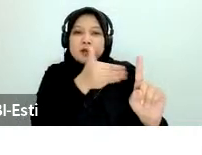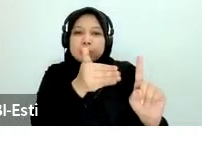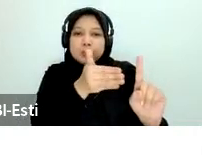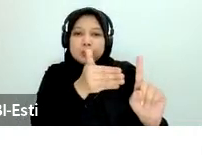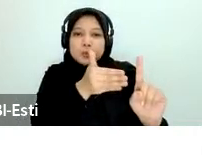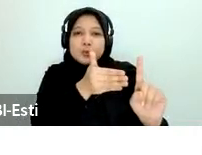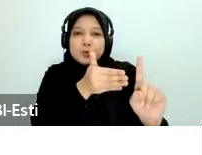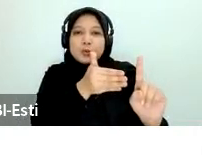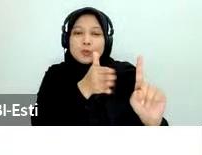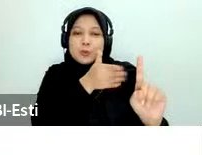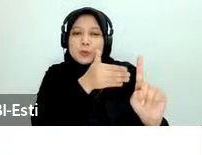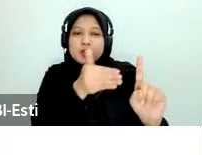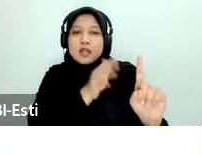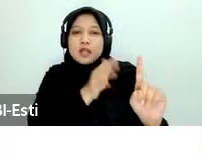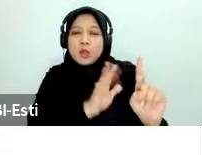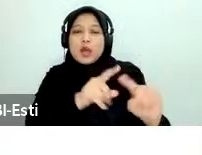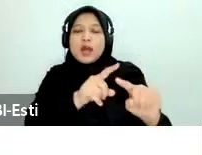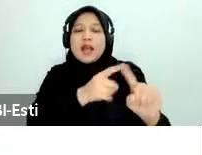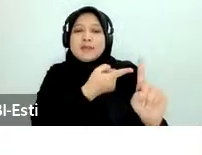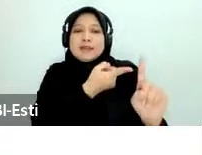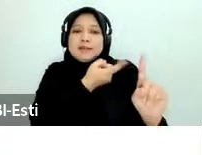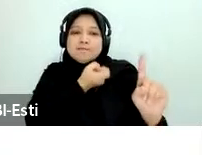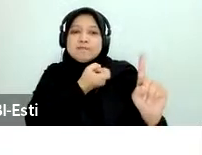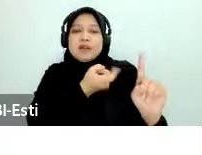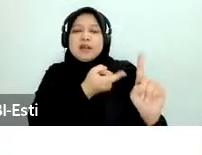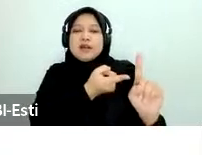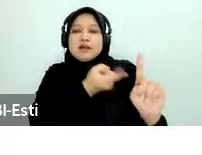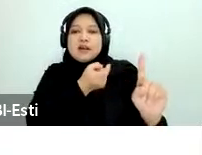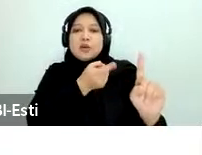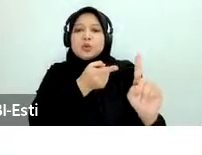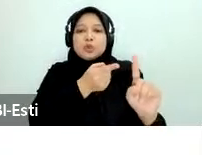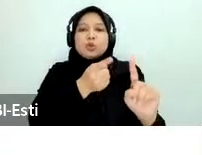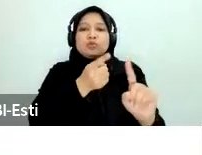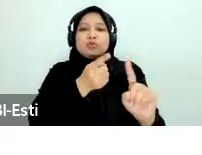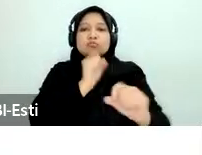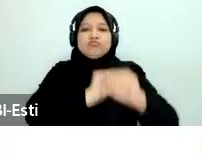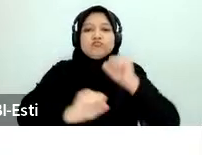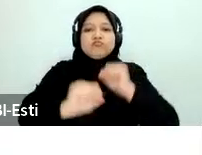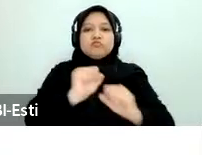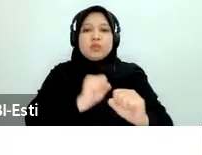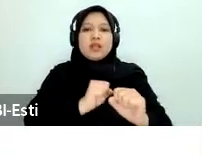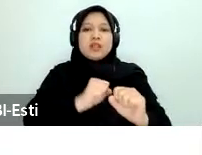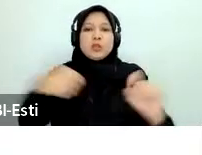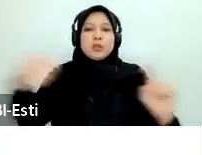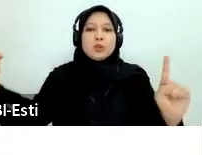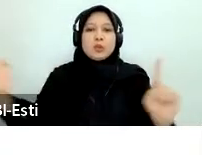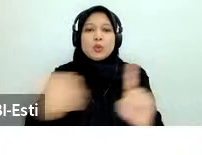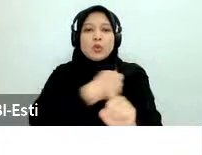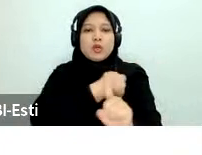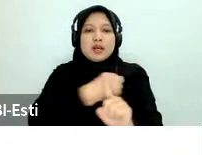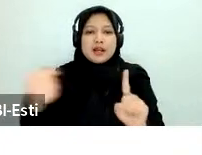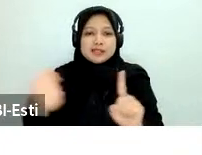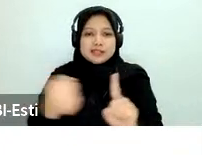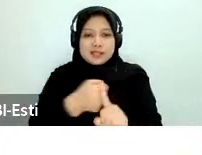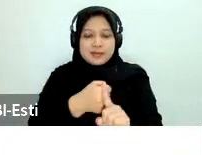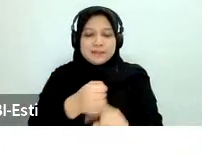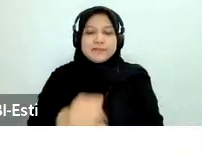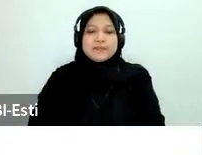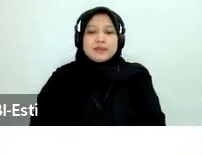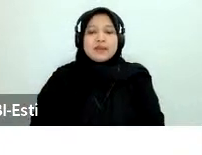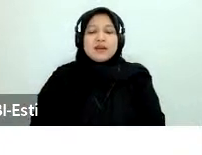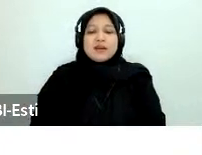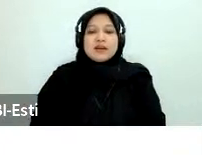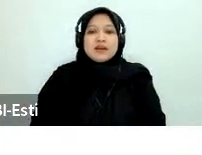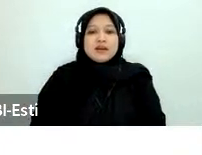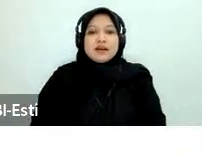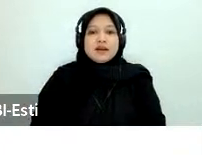diskriminasi permusuhan atau kekerasan jadi sangat spesifik Hai dan jelas kali dengan definisi ini